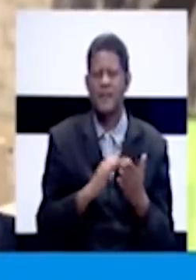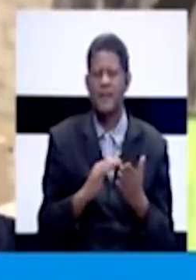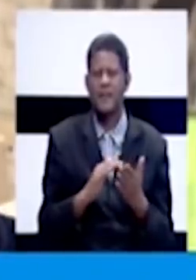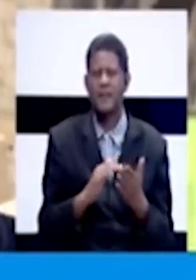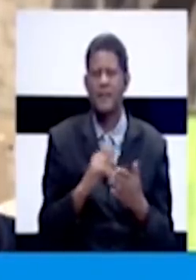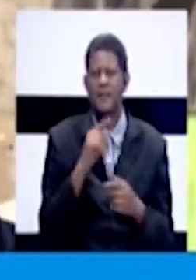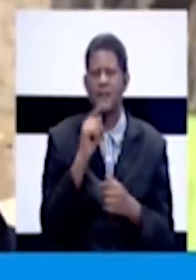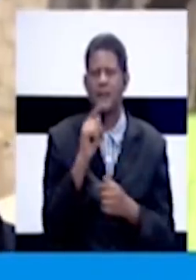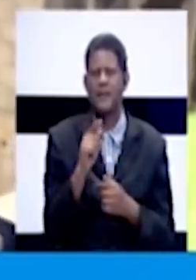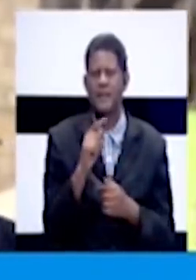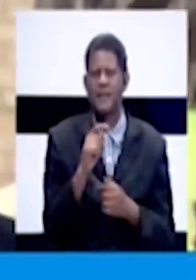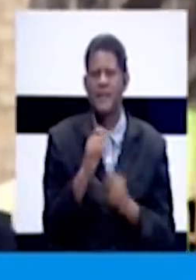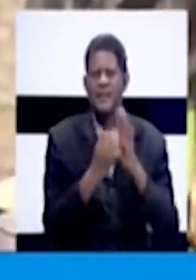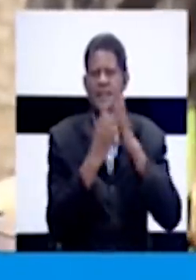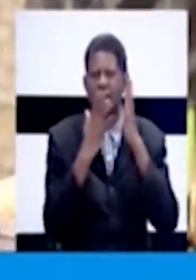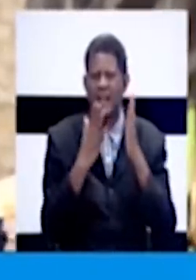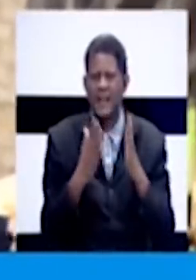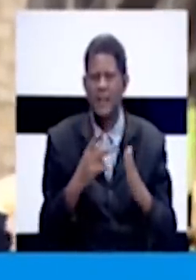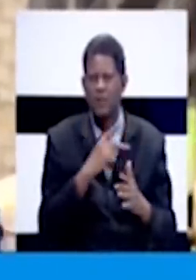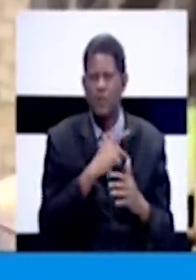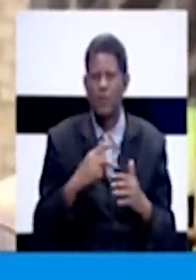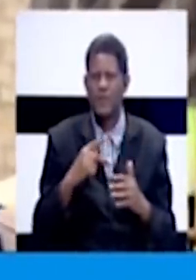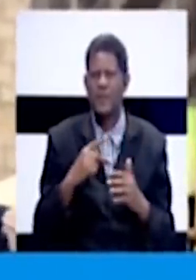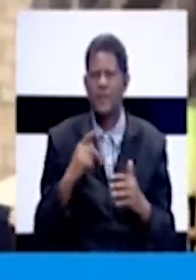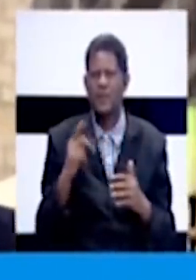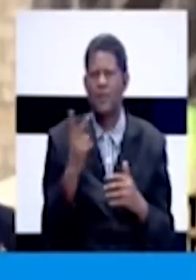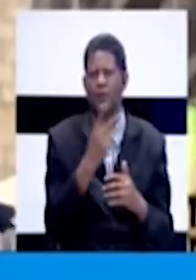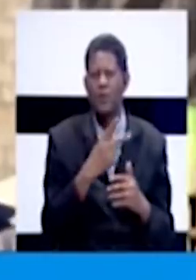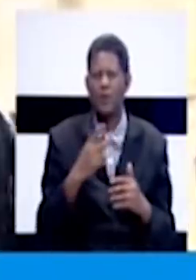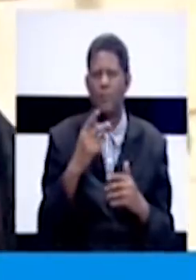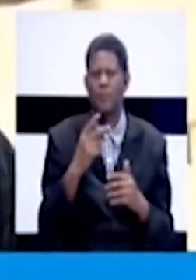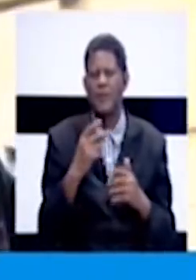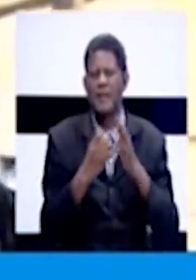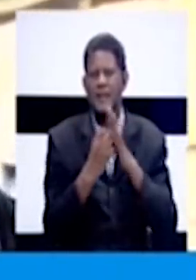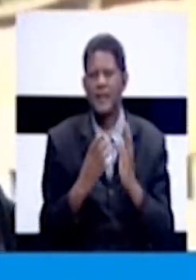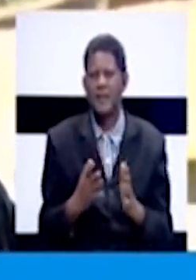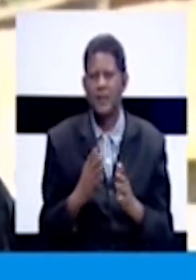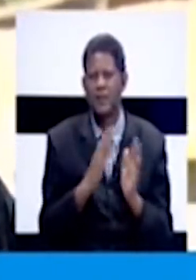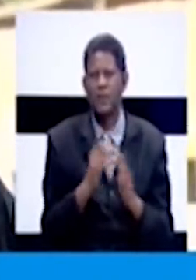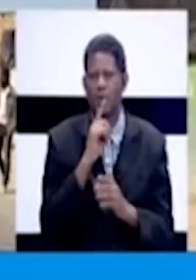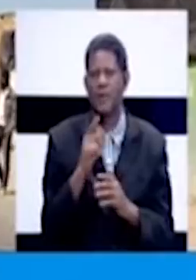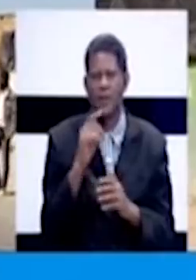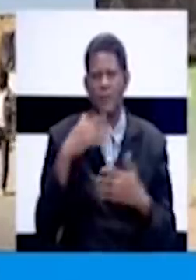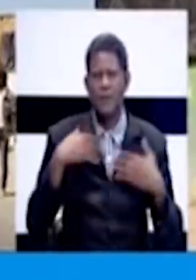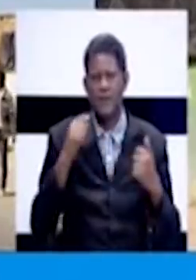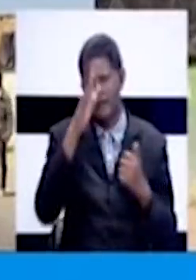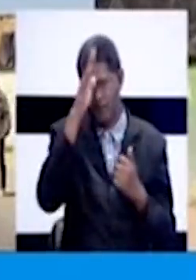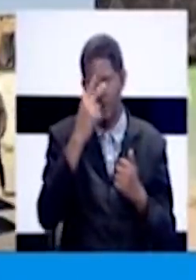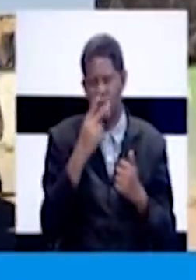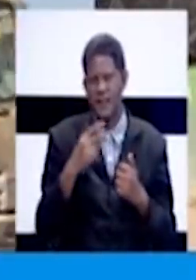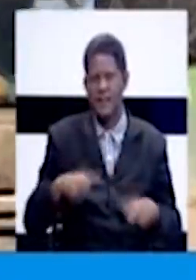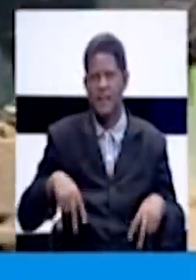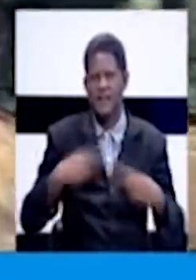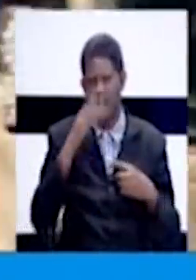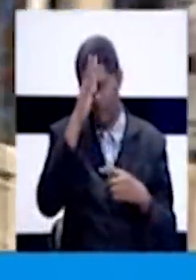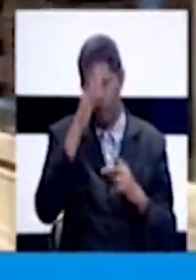ንዙ ኣረመ እንኾነ ንጉስ ክርቲኦም ኣረመ እንኾነ ንጉሳት ኩሉ ድልብ እዩ መንእሰይ ናብ ቦታትና ንርአ ስረ ናብ ቦታትና ንሕዛ